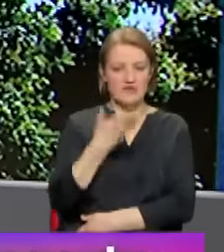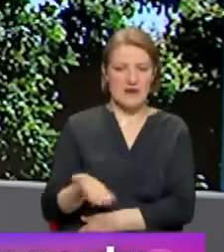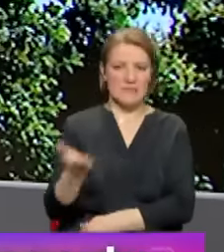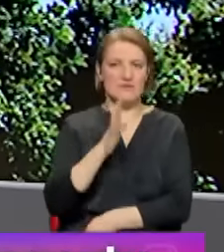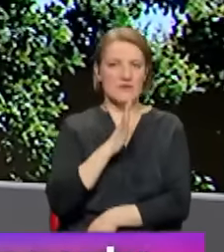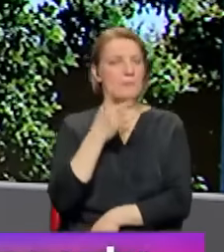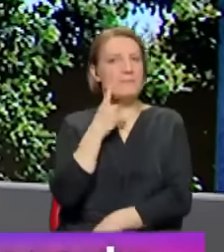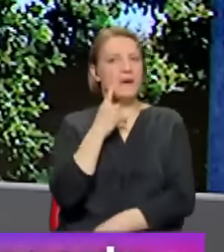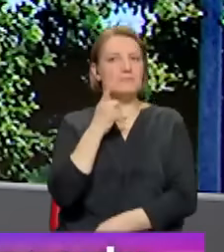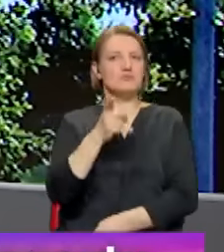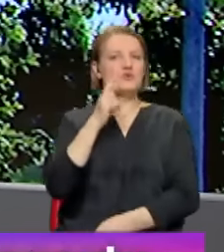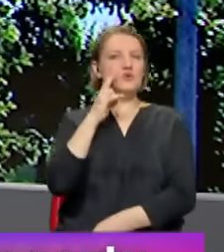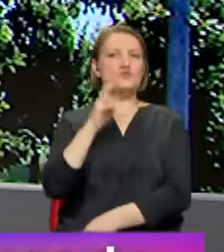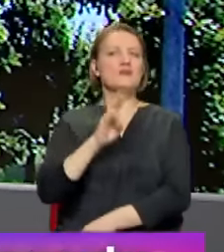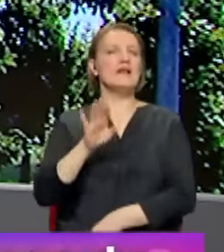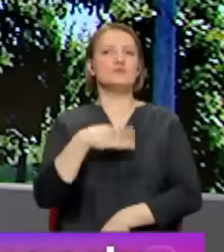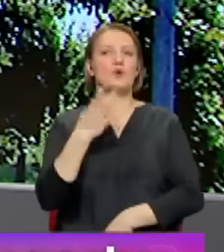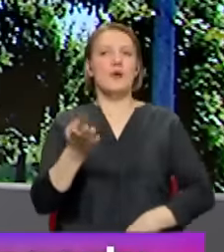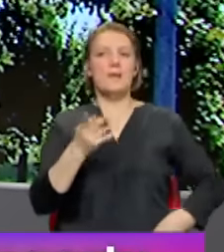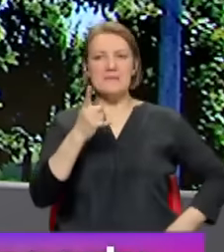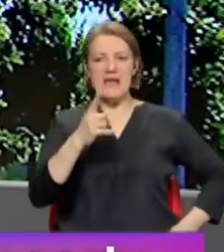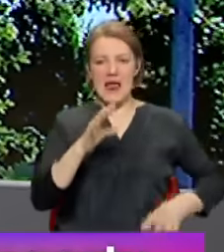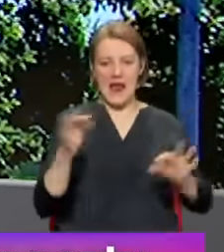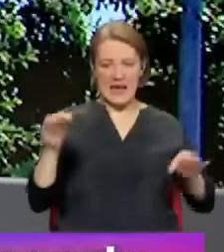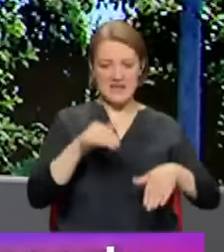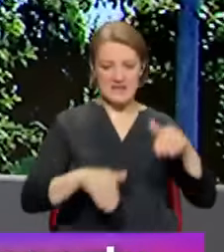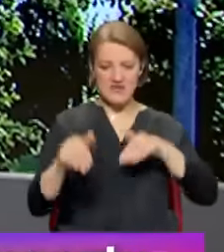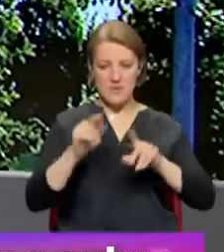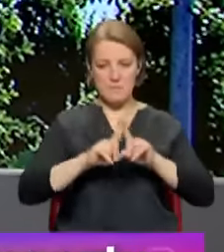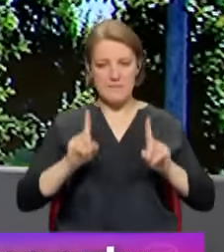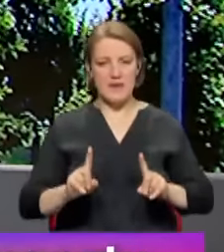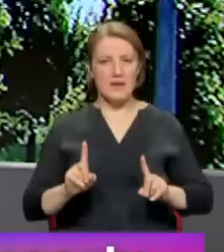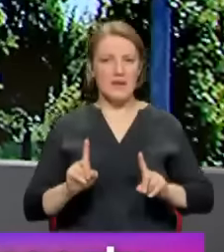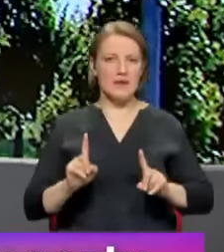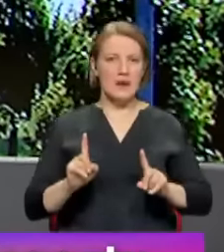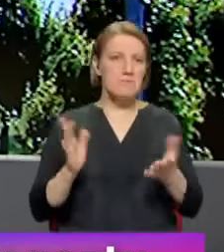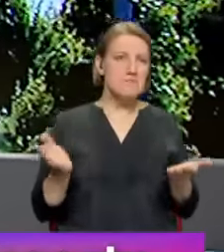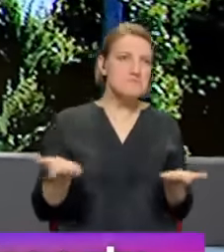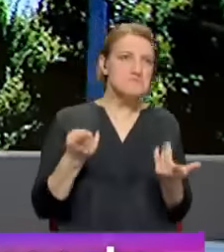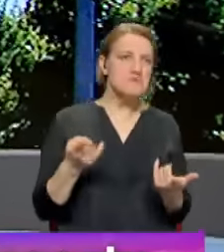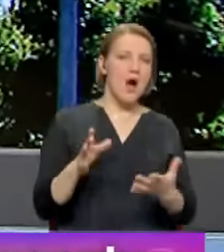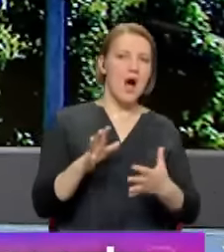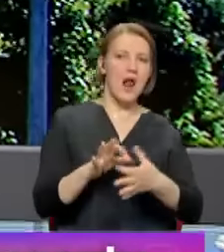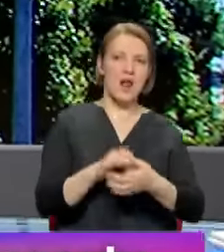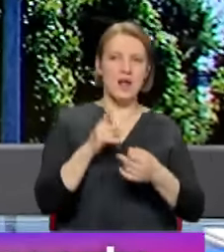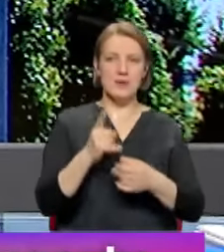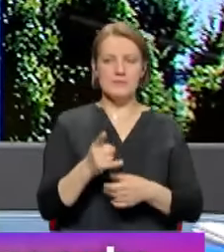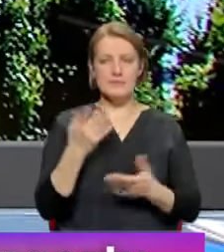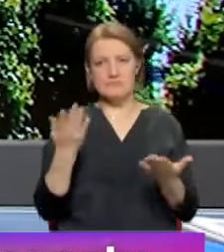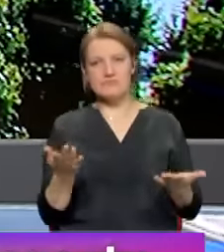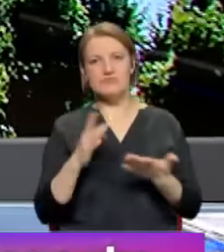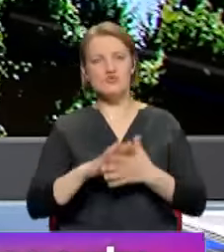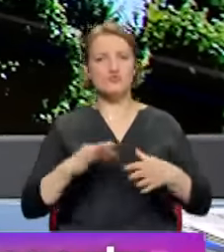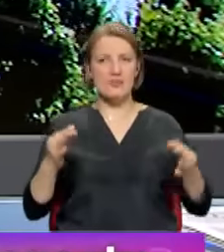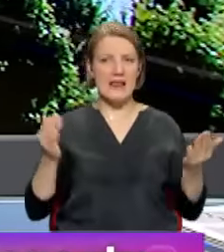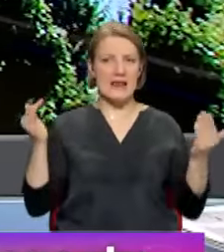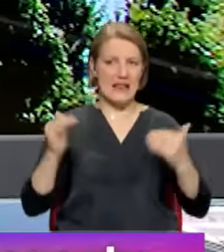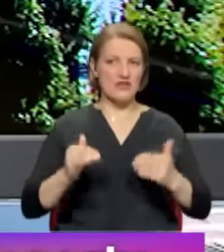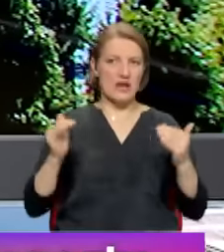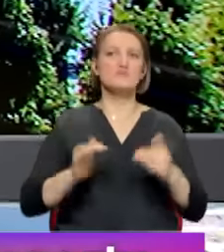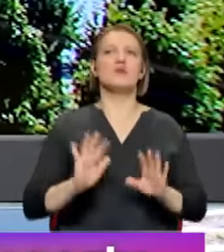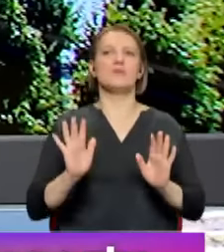var. Bakalım bu görüşmenin ardından bir erken seçimle ilgili ya da bu yönde bir vurgulu cümleler gelecek